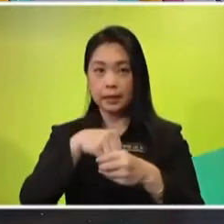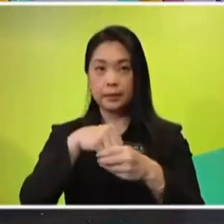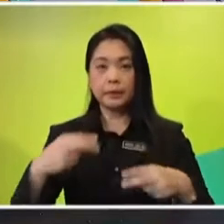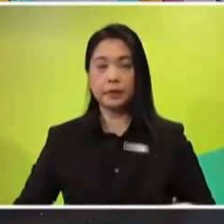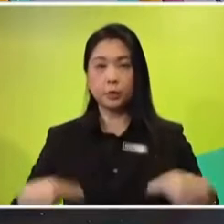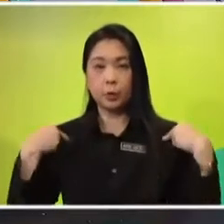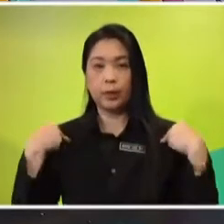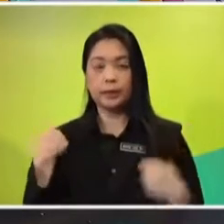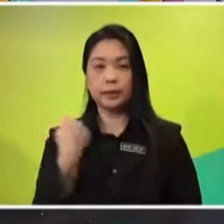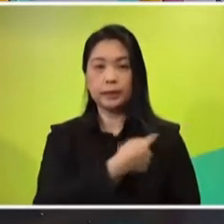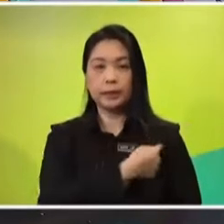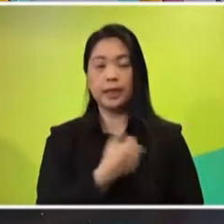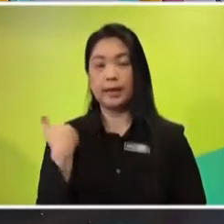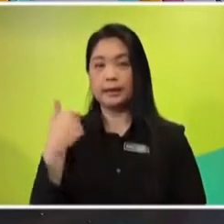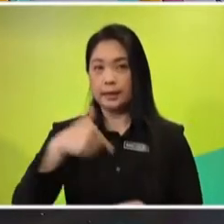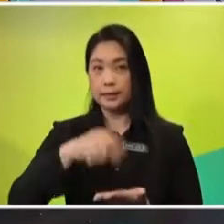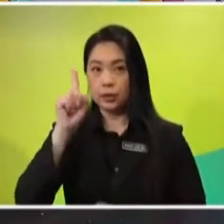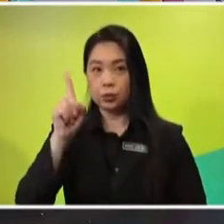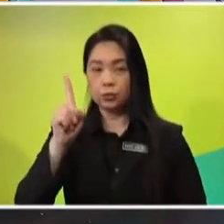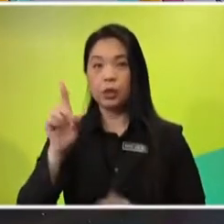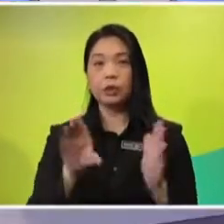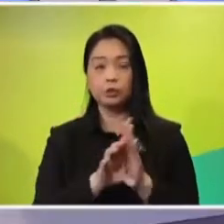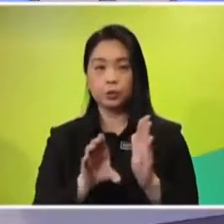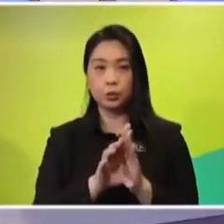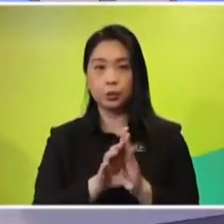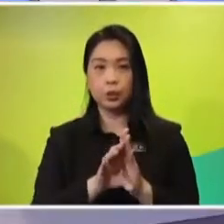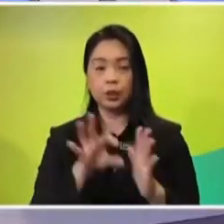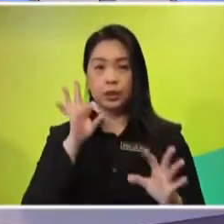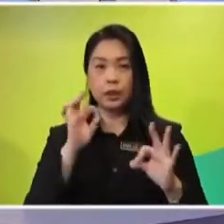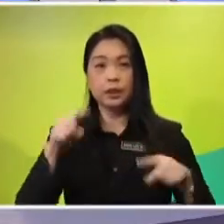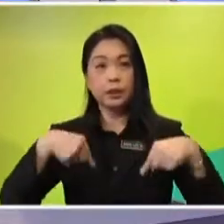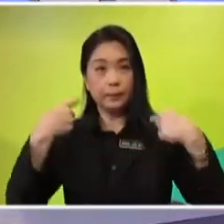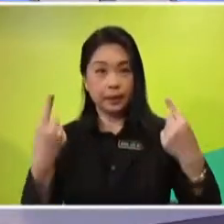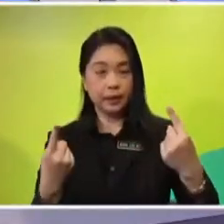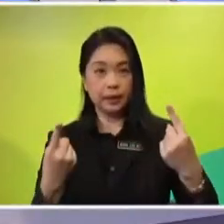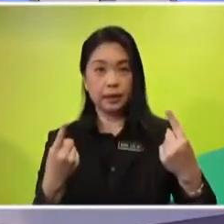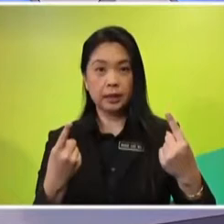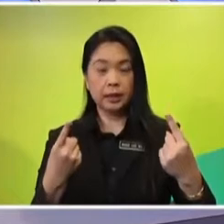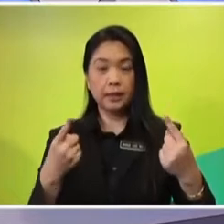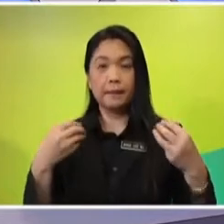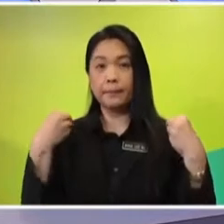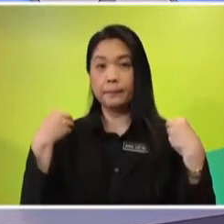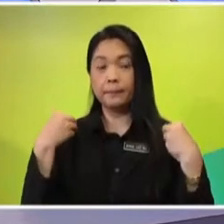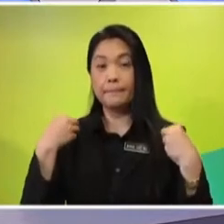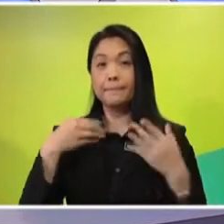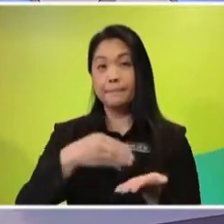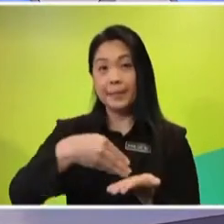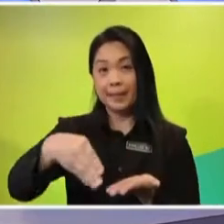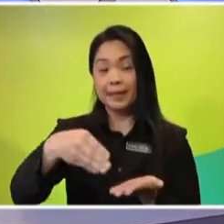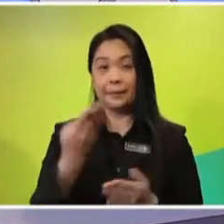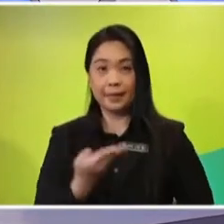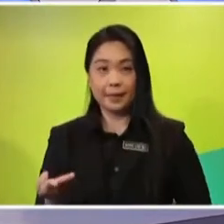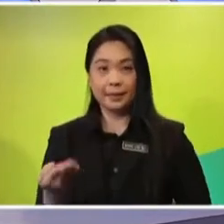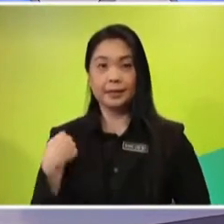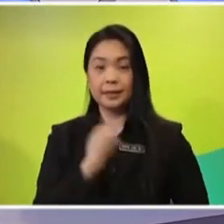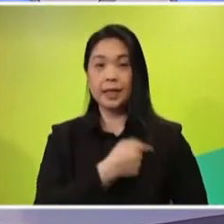Ada lagi satu tau. Contohlah kalau kita pergi pasar raya, suka shopping tak? Suka cikgu. Okey,